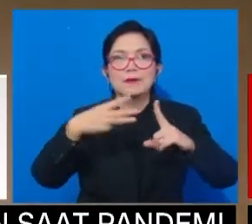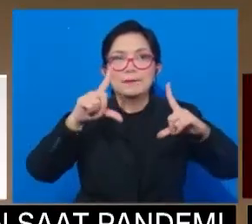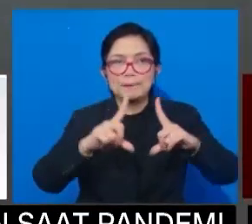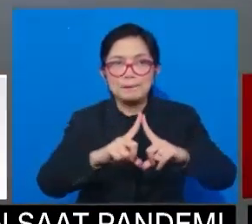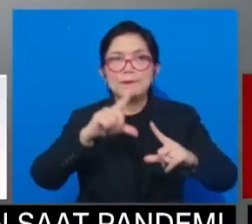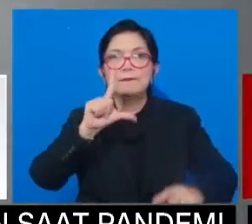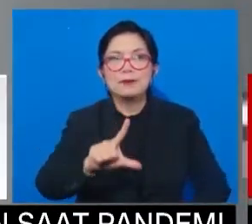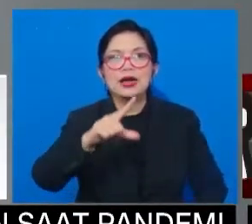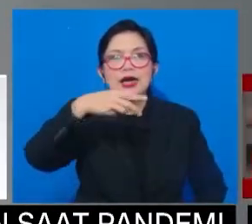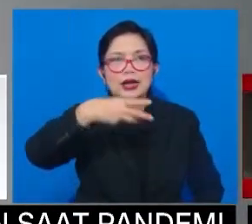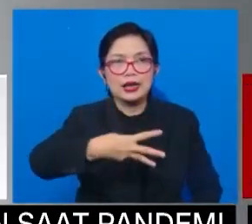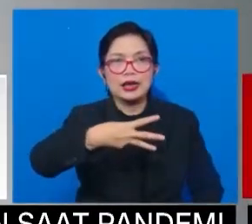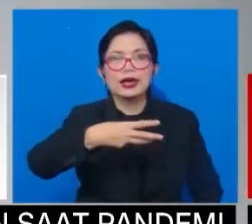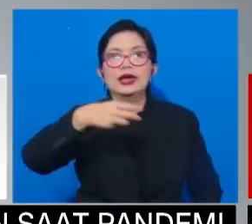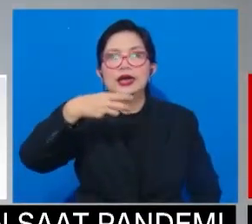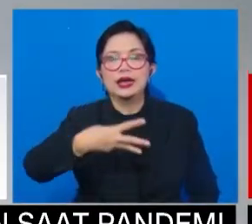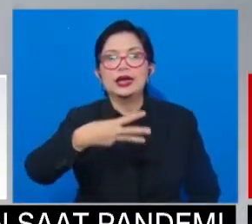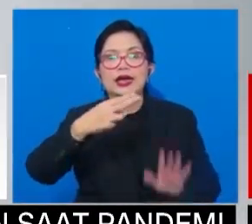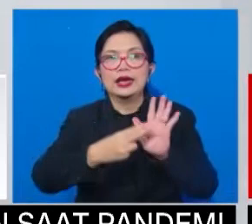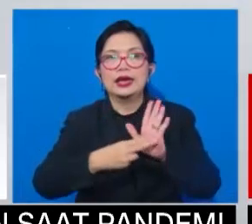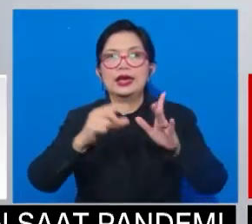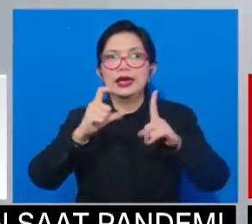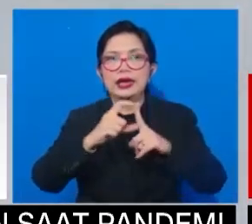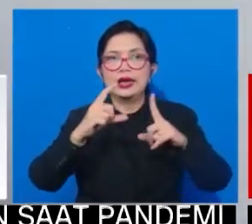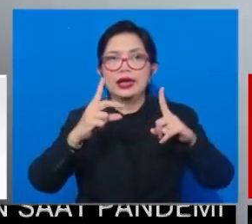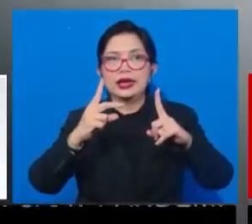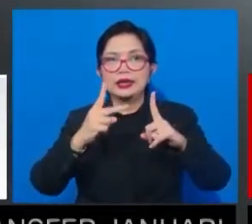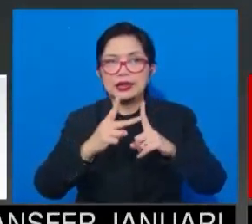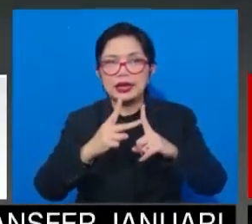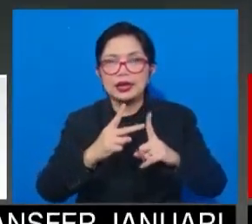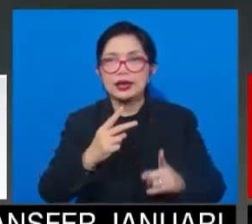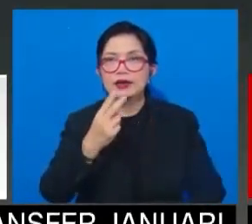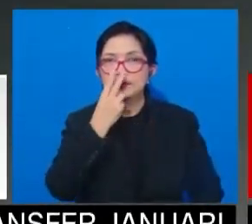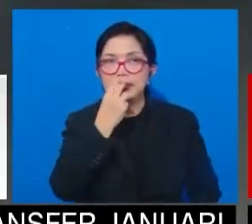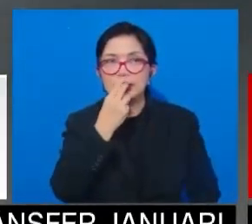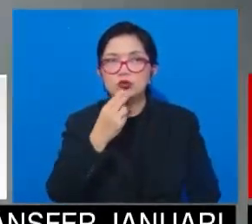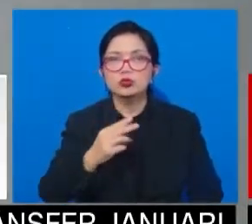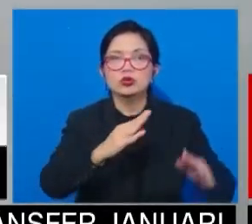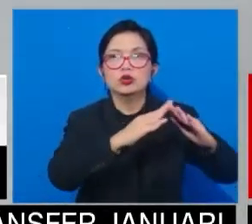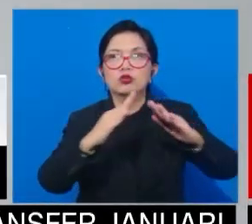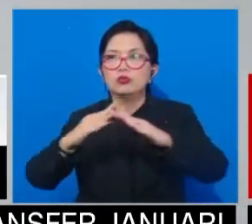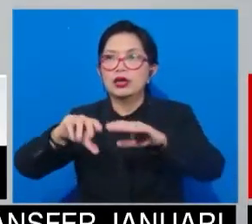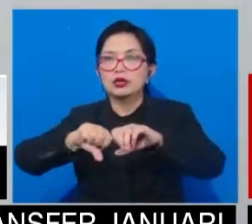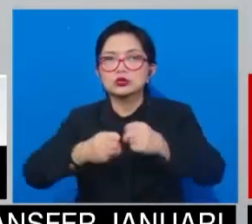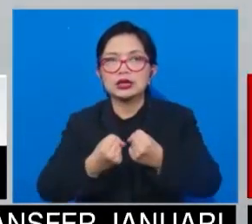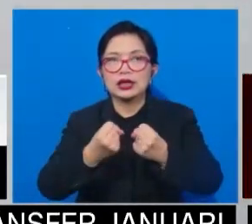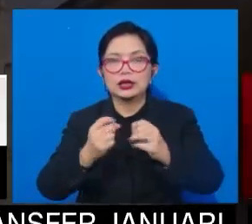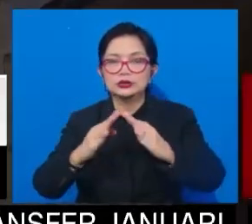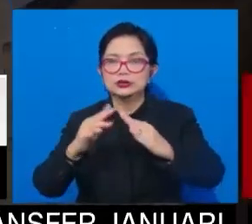Bandung rusak. Dalam video rekaman warga terlihat kerusakan mayoritas terjadi pada bagian atap